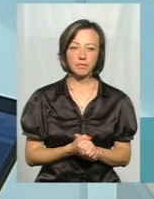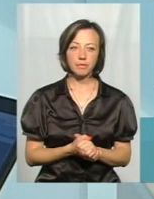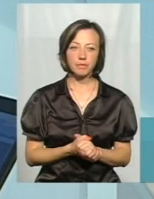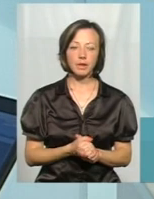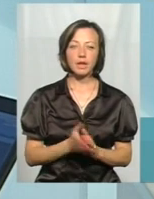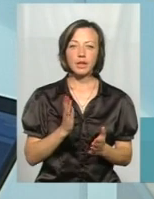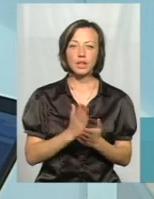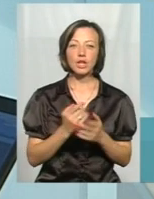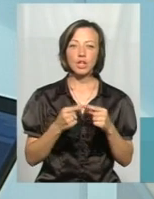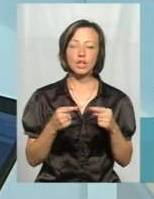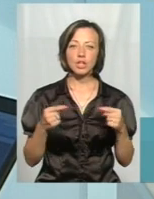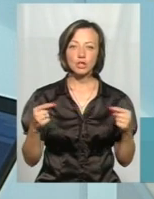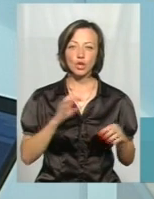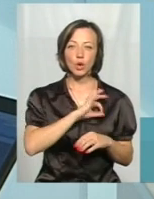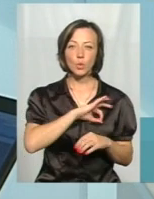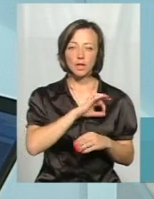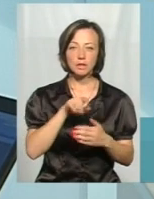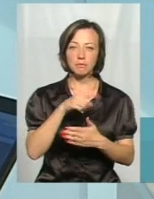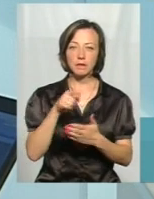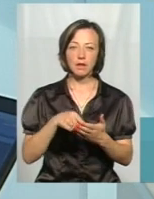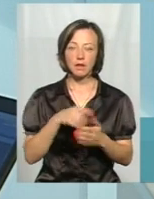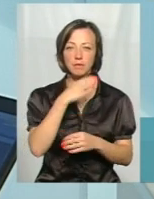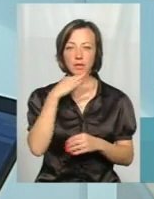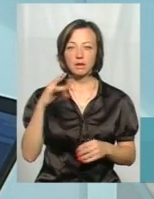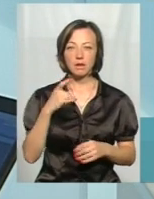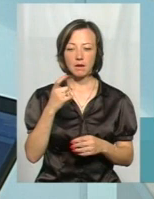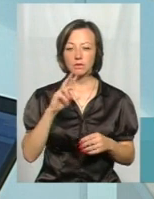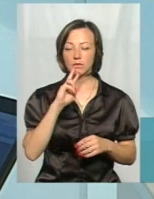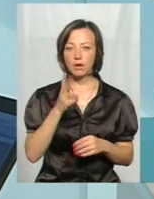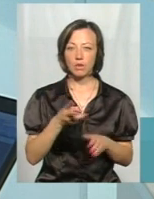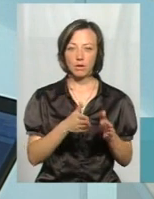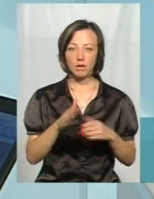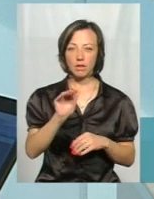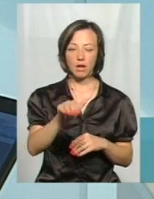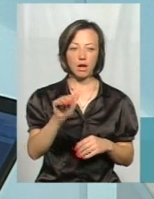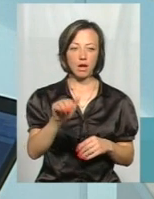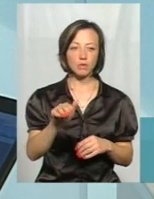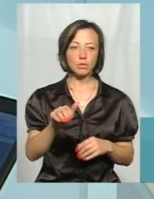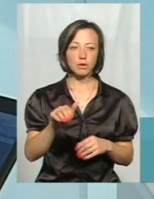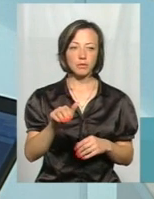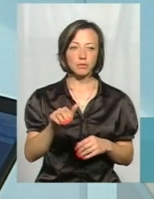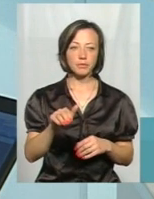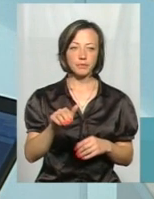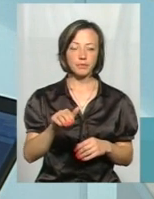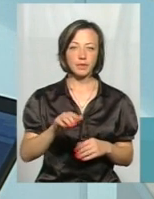є інші юридичні питання, про що ми неодноразово вже 2-й рік нагадуємо